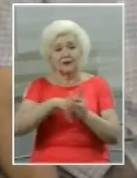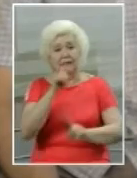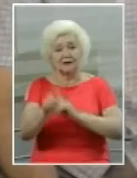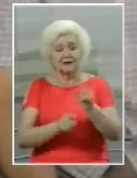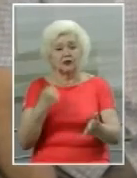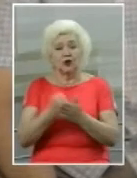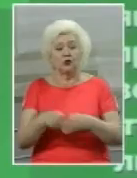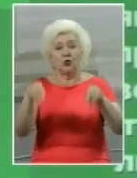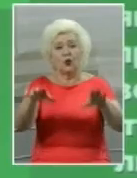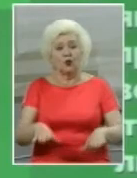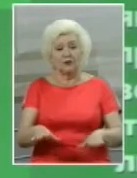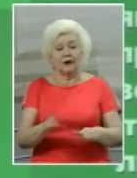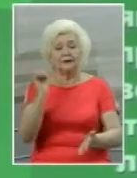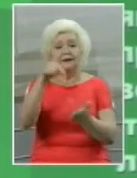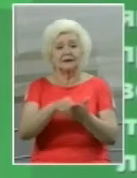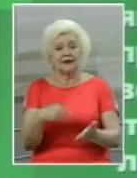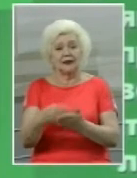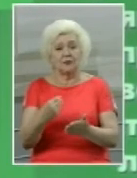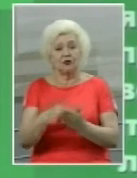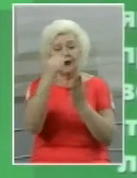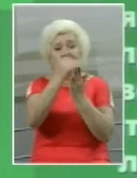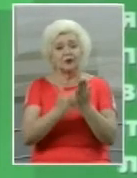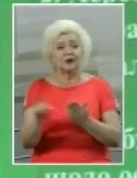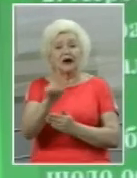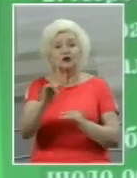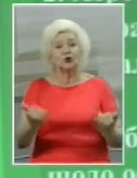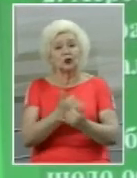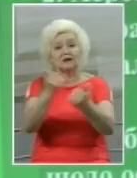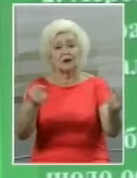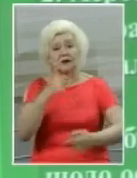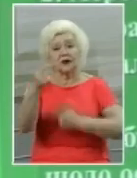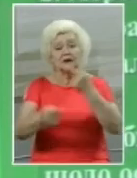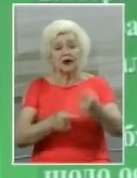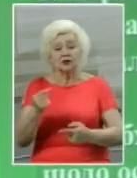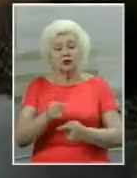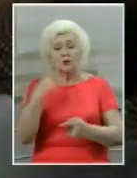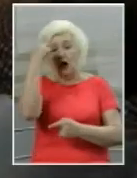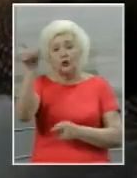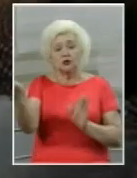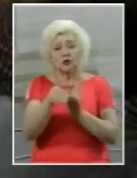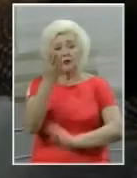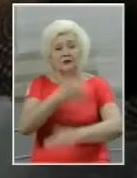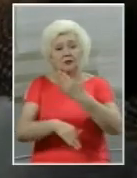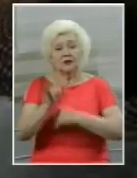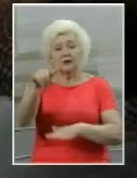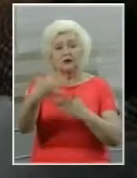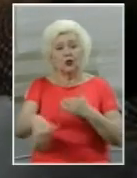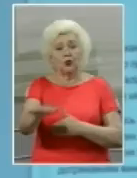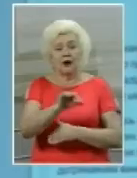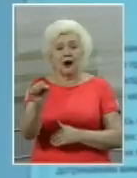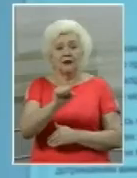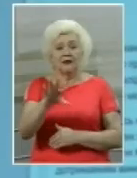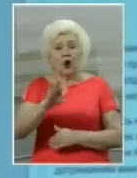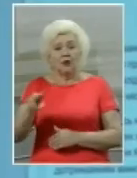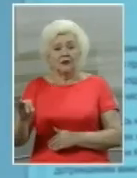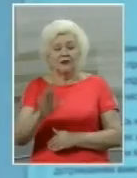до ухвалених цільових та бюджетних програм щодо забезпечення доступності особам з інвалідністю у Херсоні. Аліна